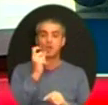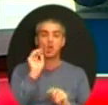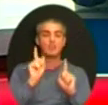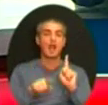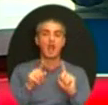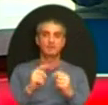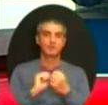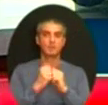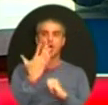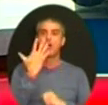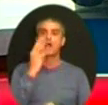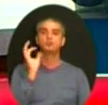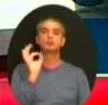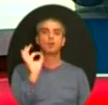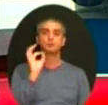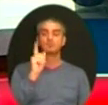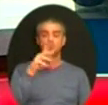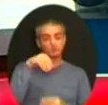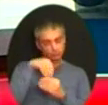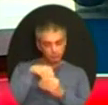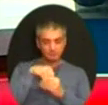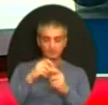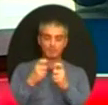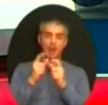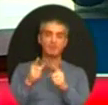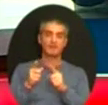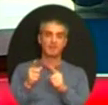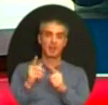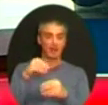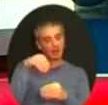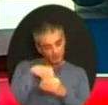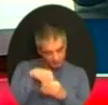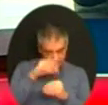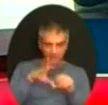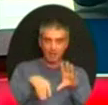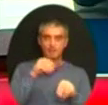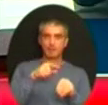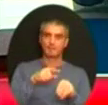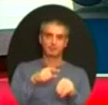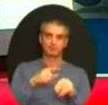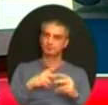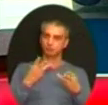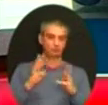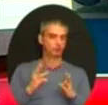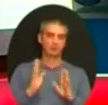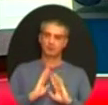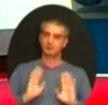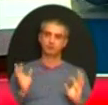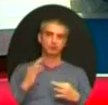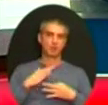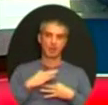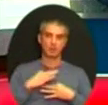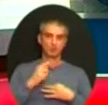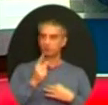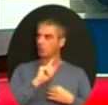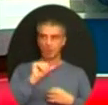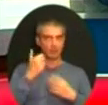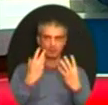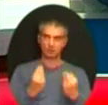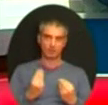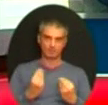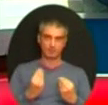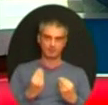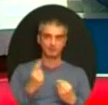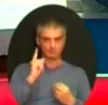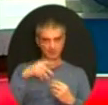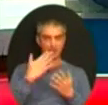אלפים, או 50% מאלה שמצביעים למפלגה, להצביע גם בפריימריז, השיטה שלנו, שהיא לא הכי טובה,